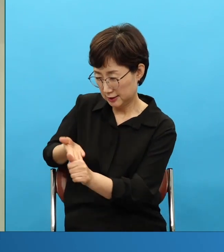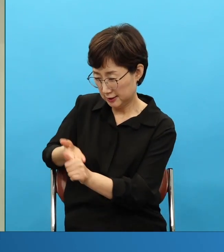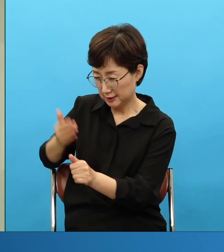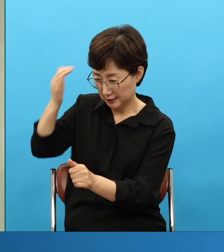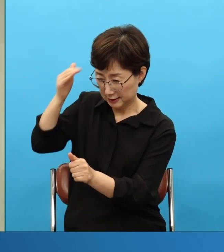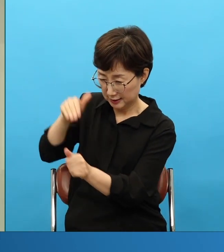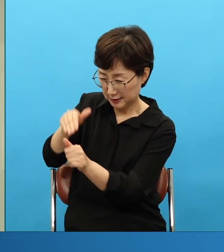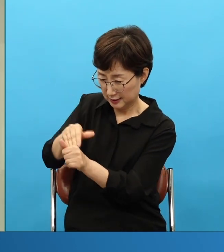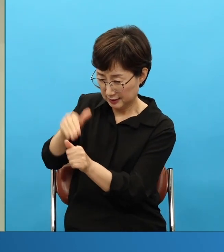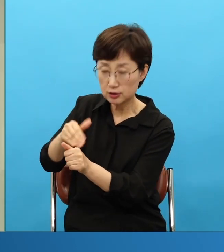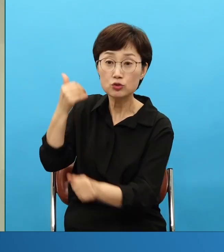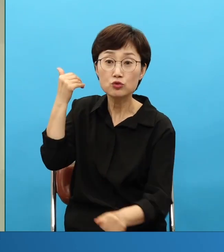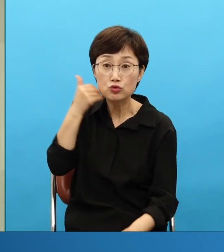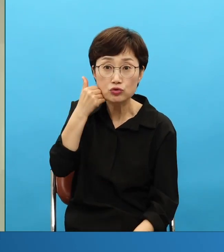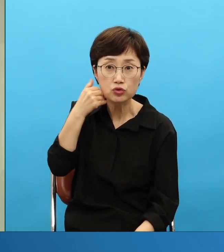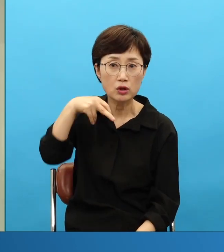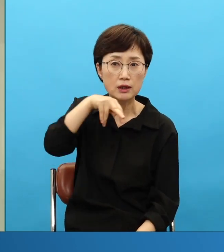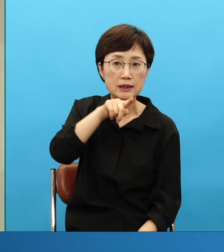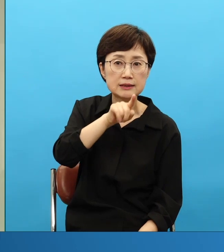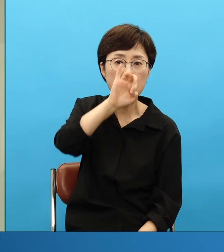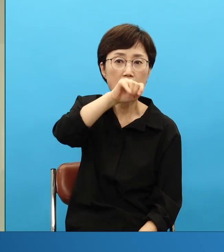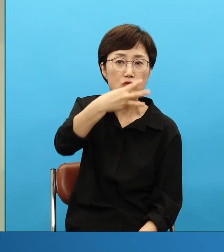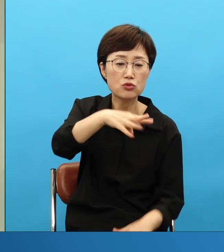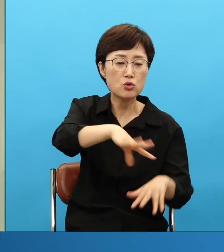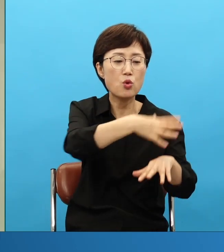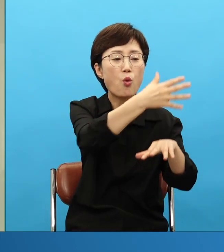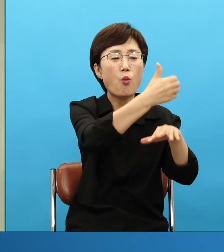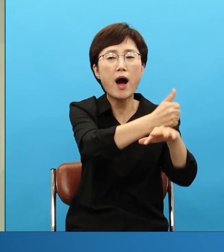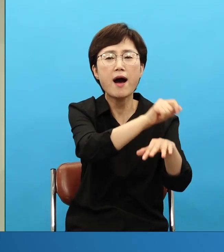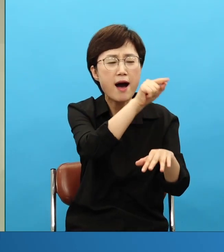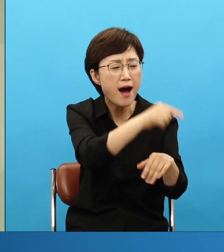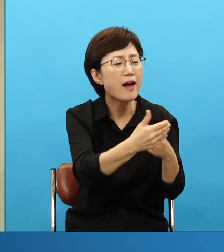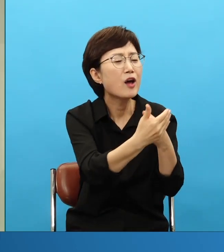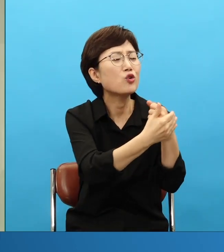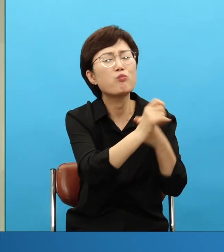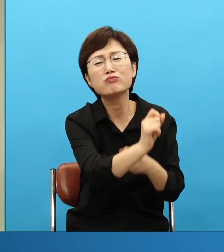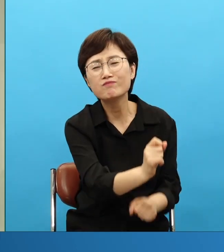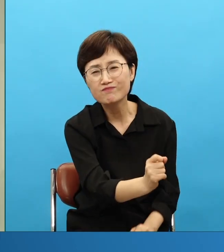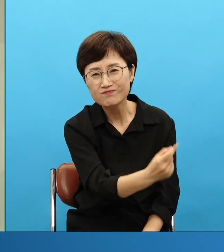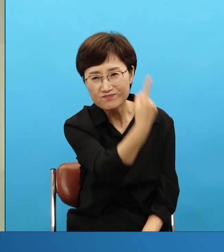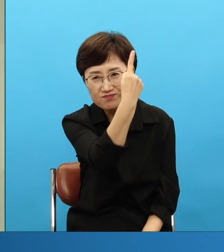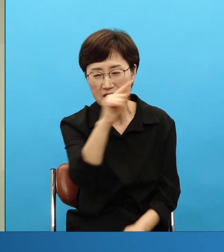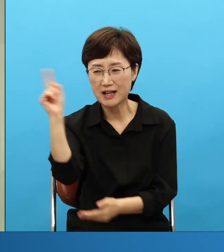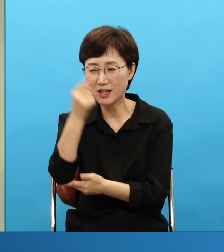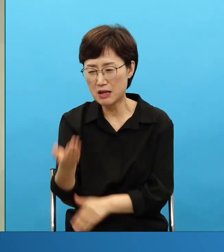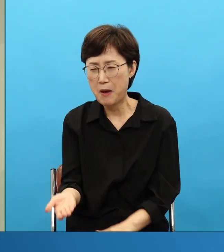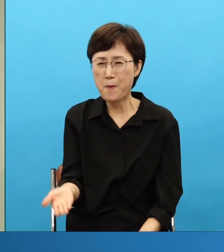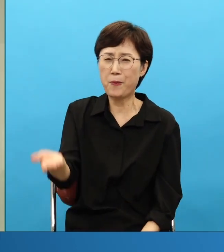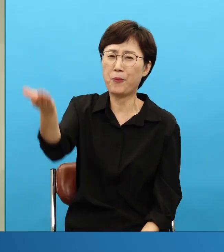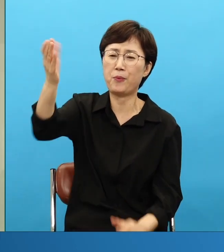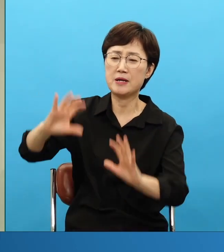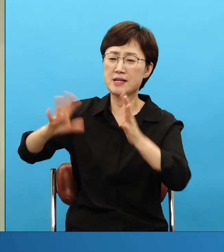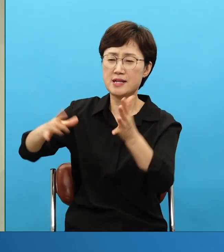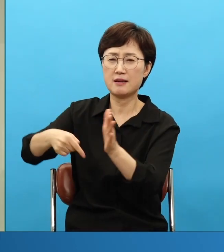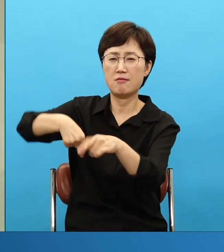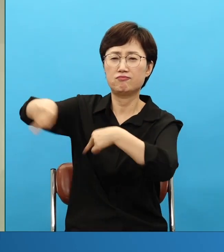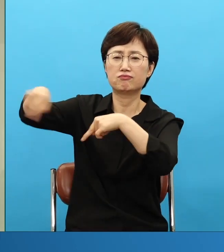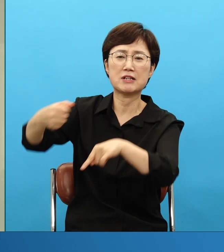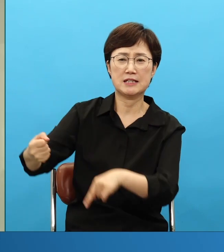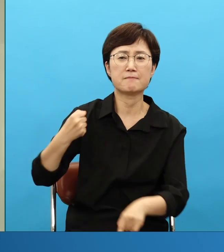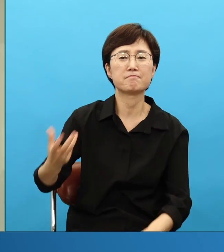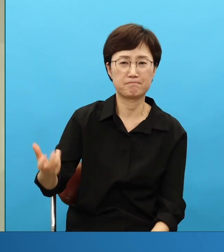다윗에게 세계를 움직이는 사람으로 만들어졌어요. That King Saul who continued to torment David, that enabled David to become a leader who moved the